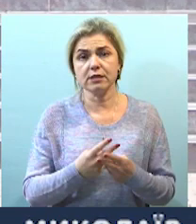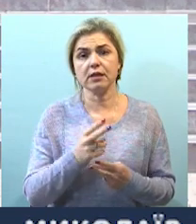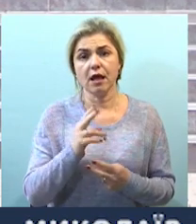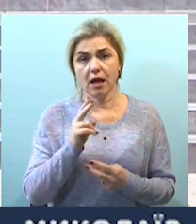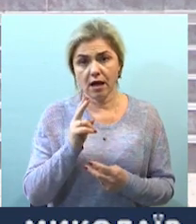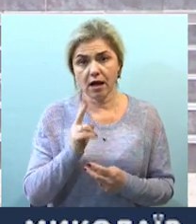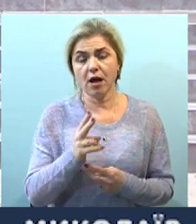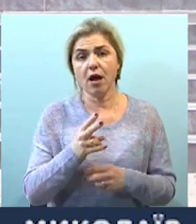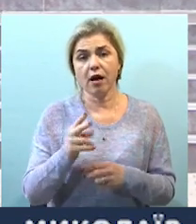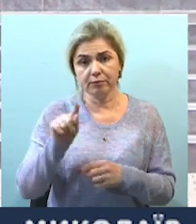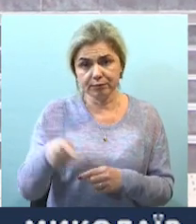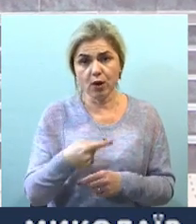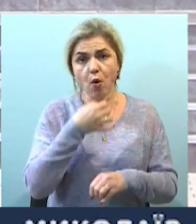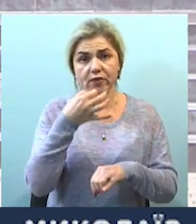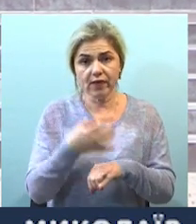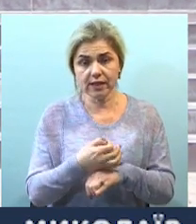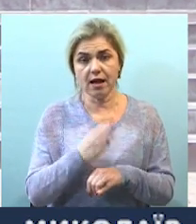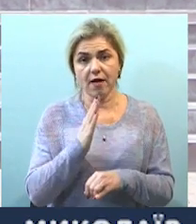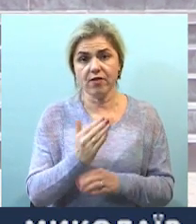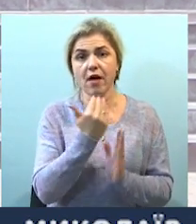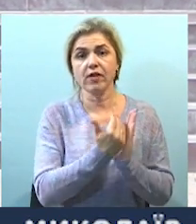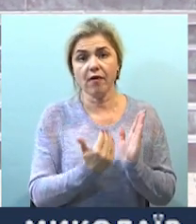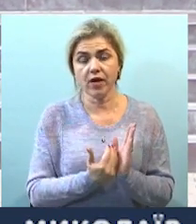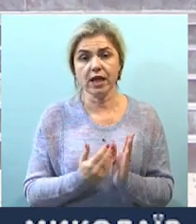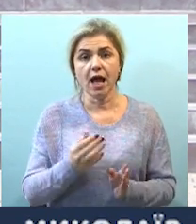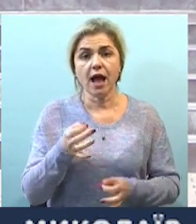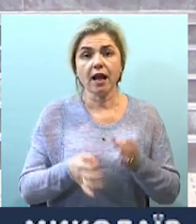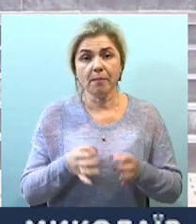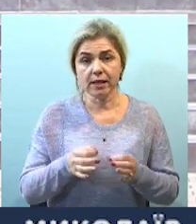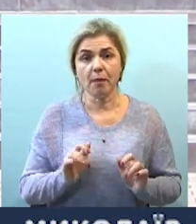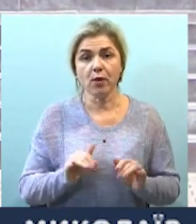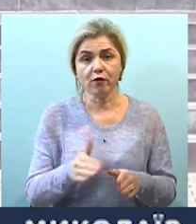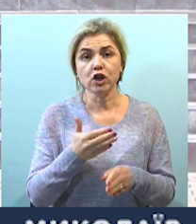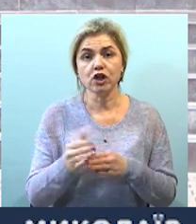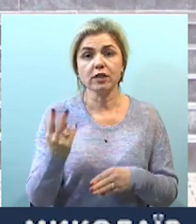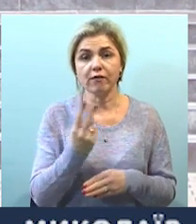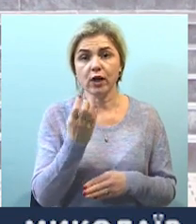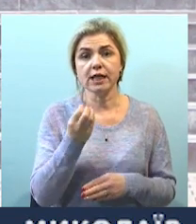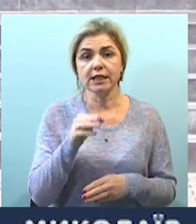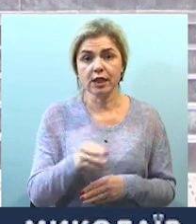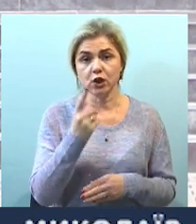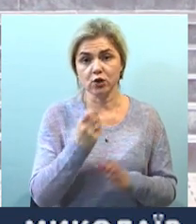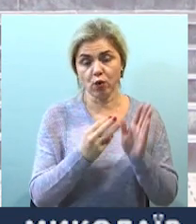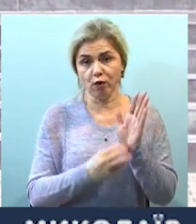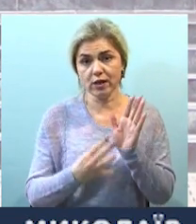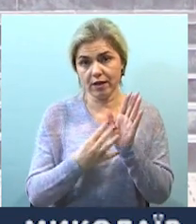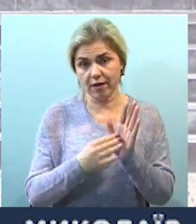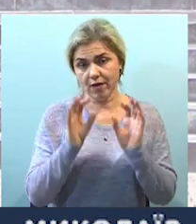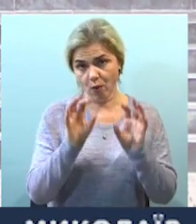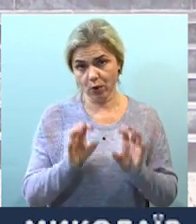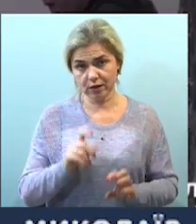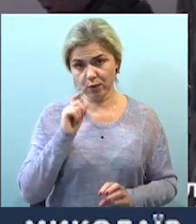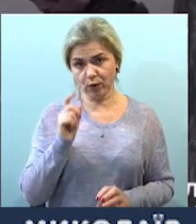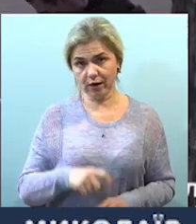до відповідальності у рамках відкритого кримінального провадження за частиною 2 статті 189 Кримінального